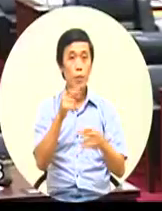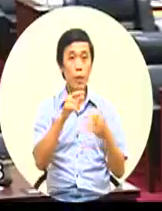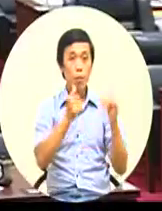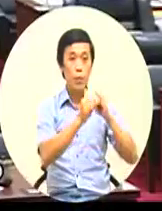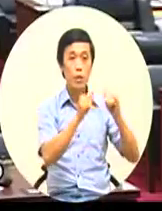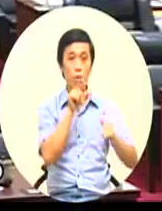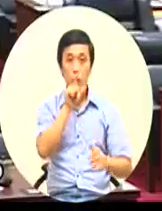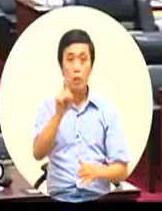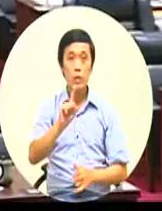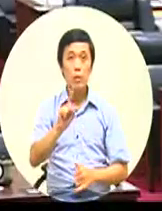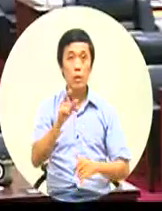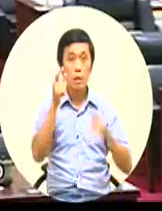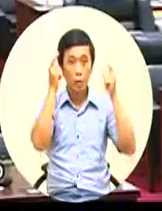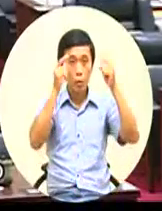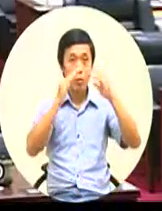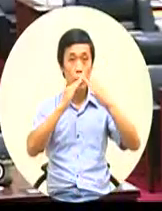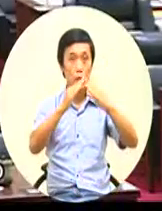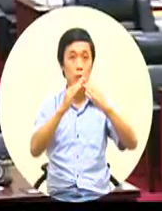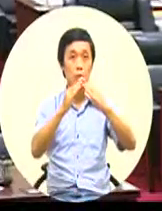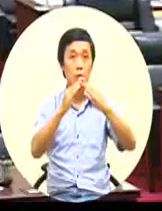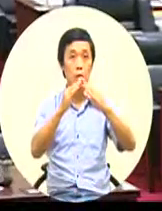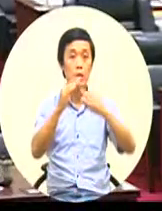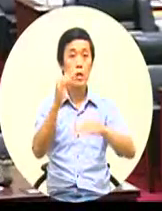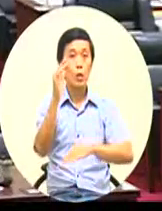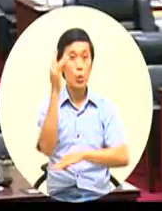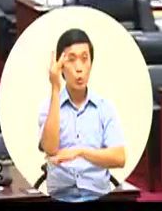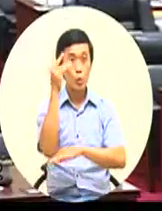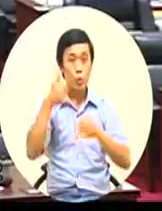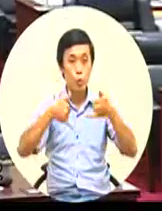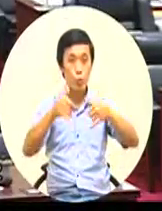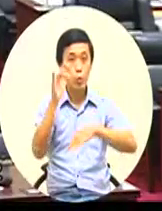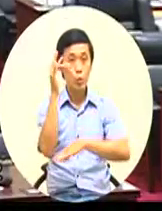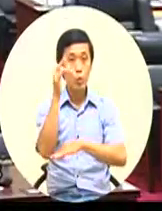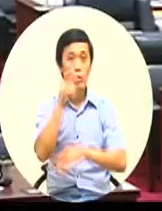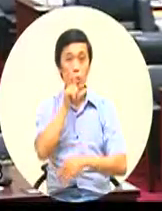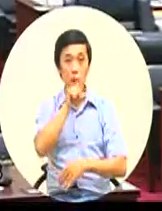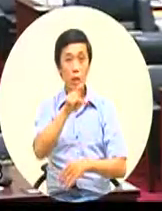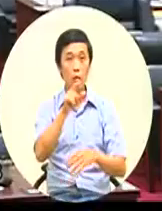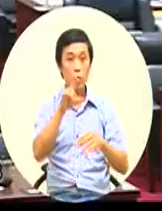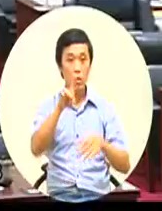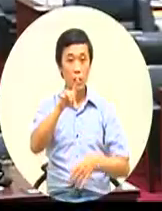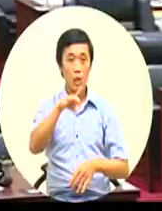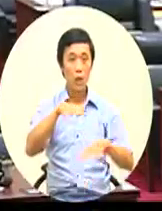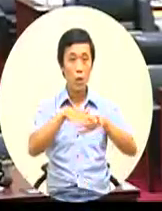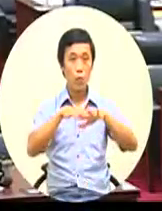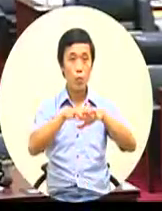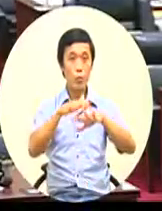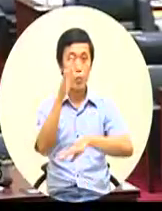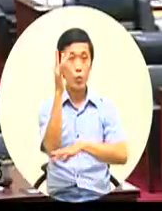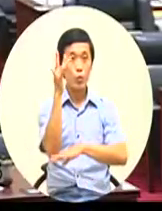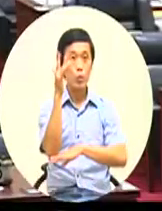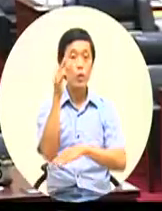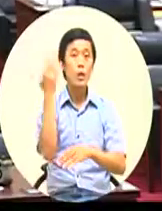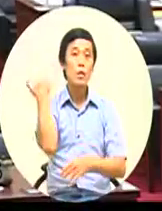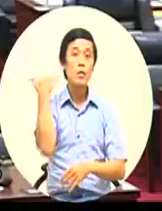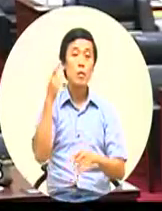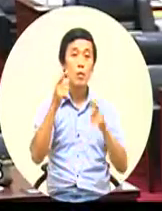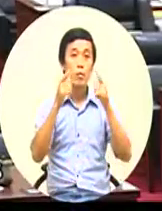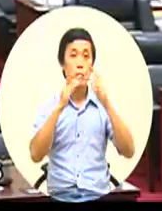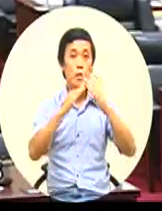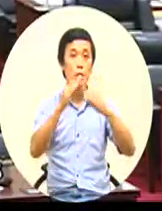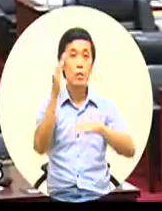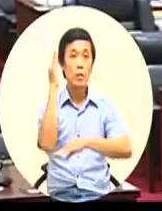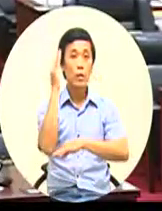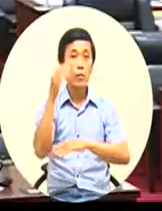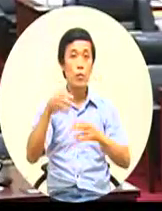高雄的路树叫做尿布树啊！高雄的路树到 到底当初市政府你们的施政团